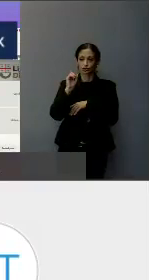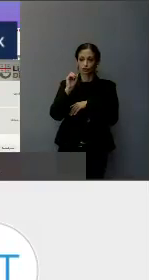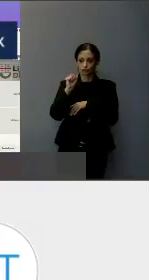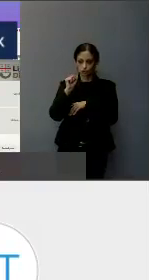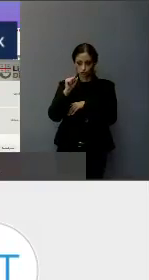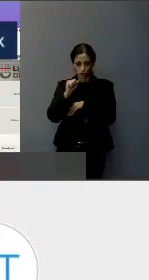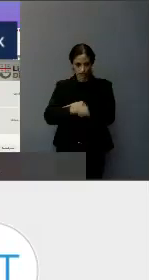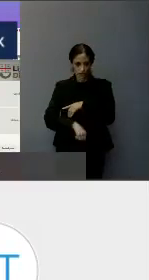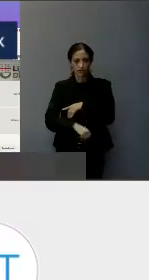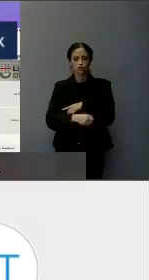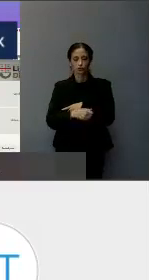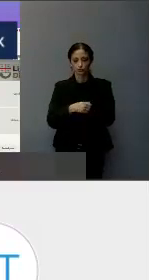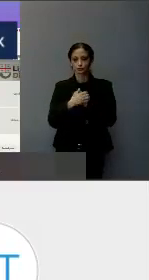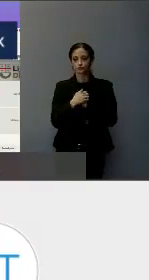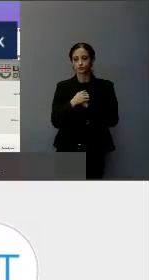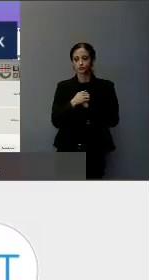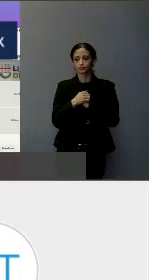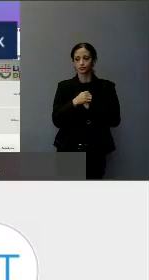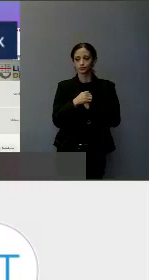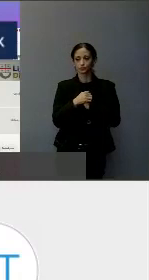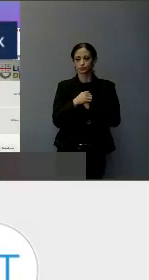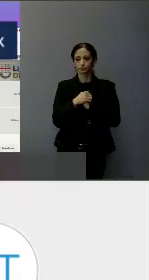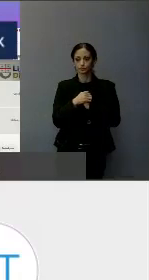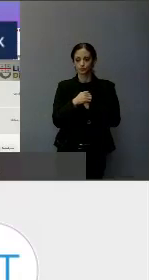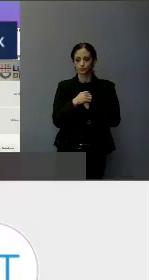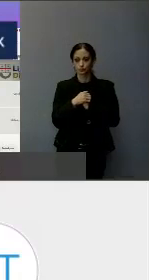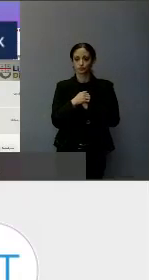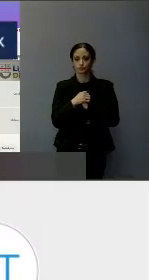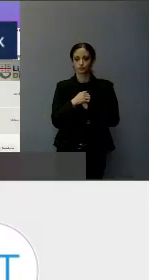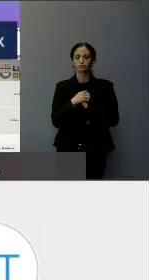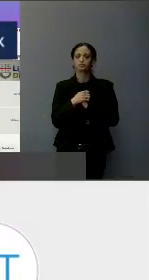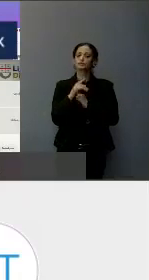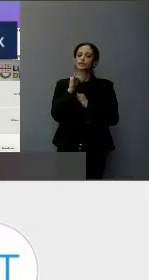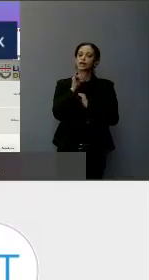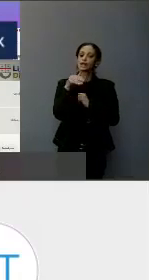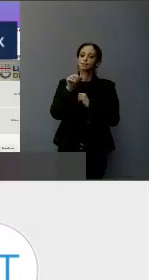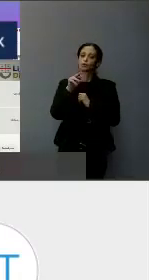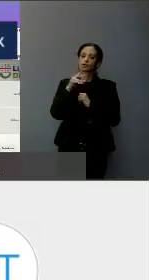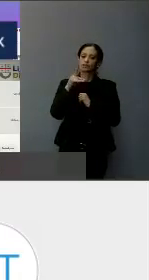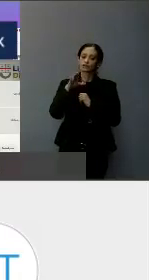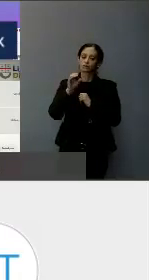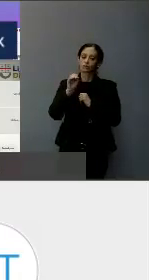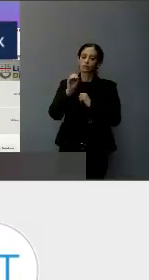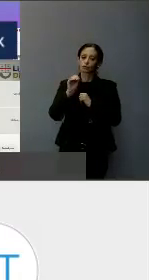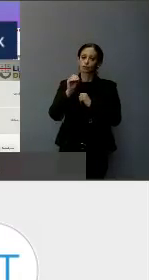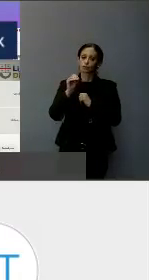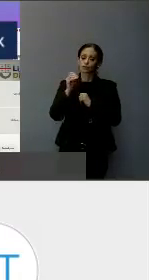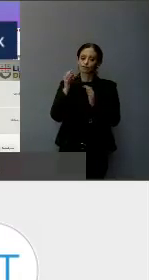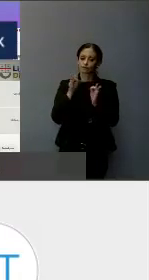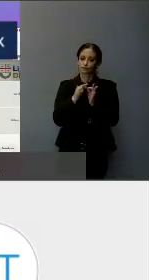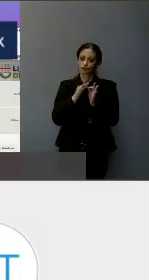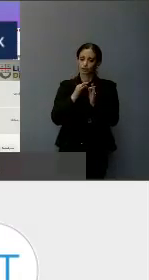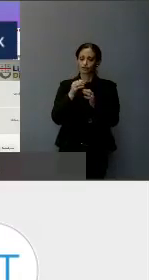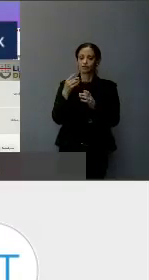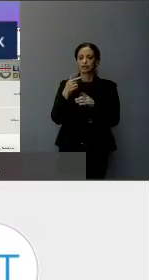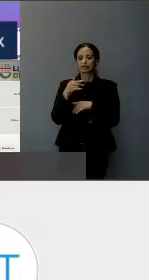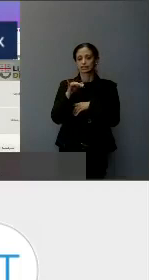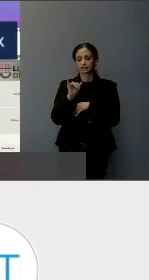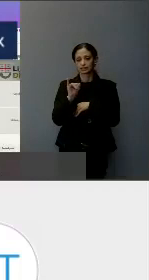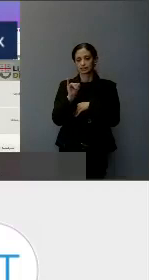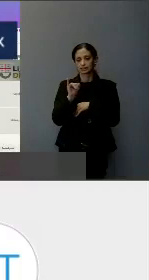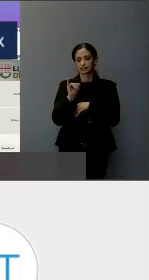grillo contrario consigliere immordino favorevole consigliera